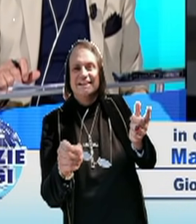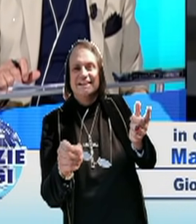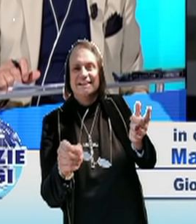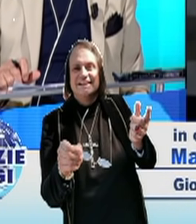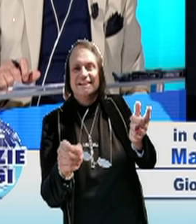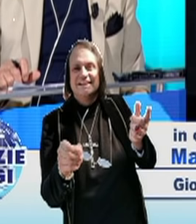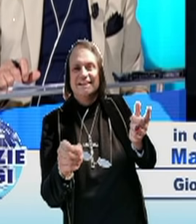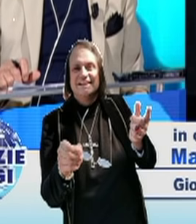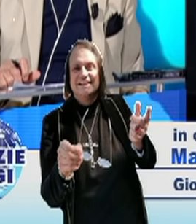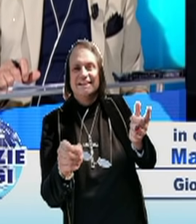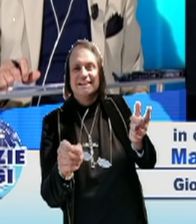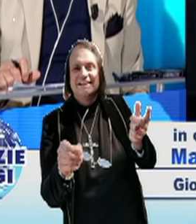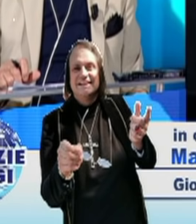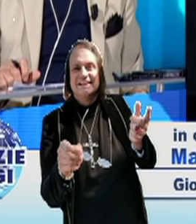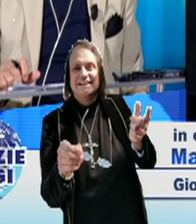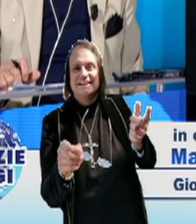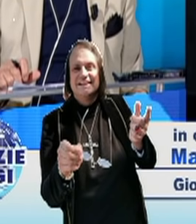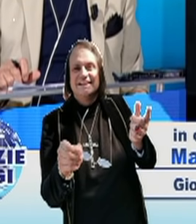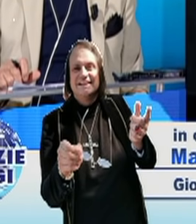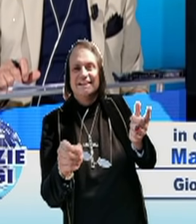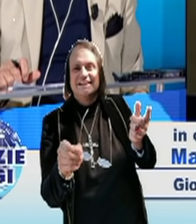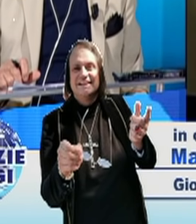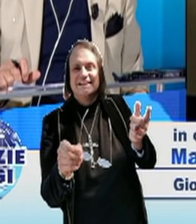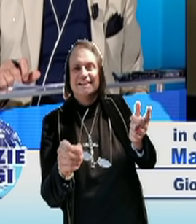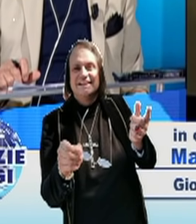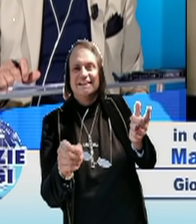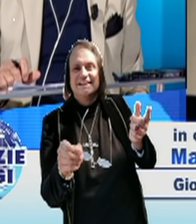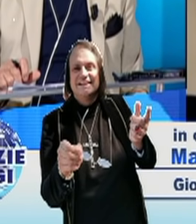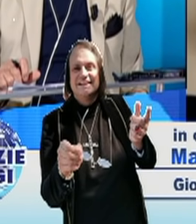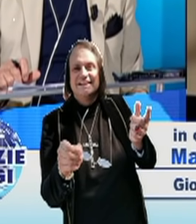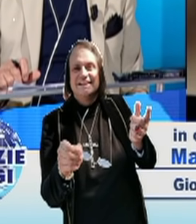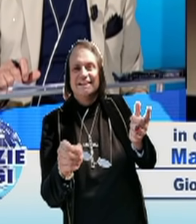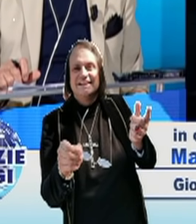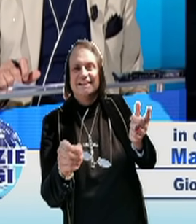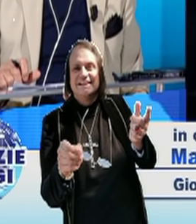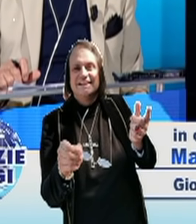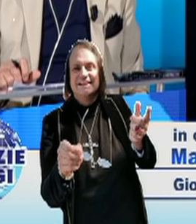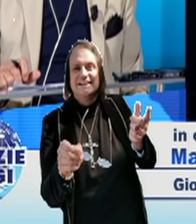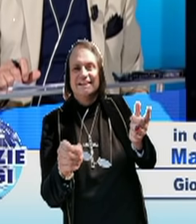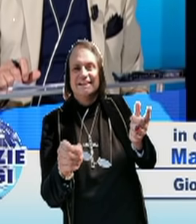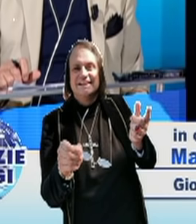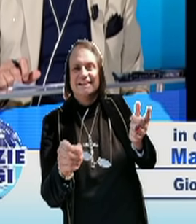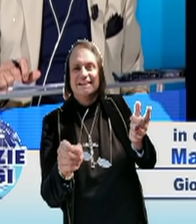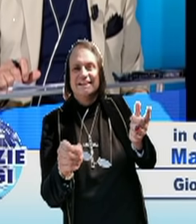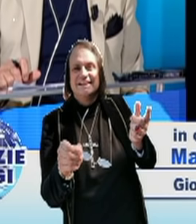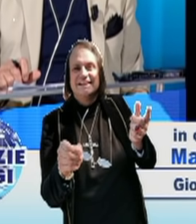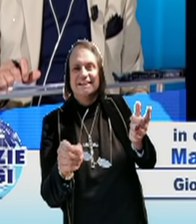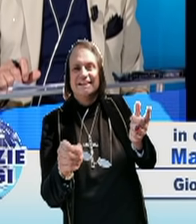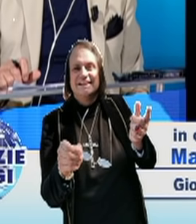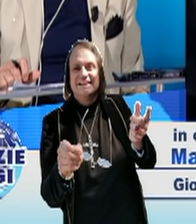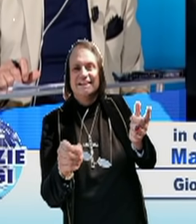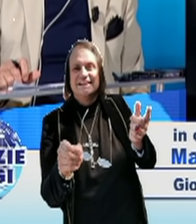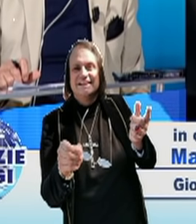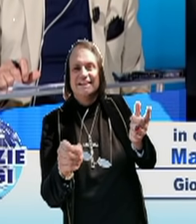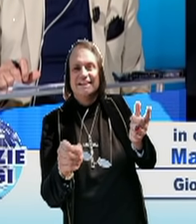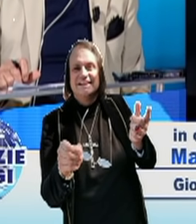una sua allieva riprende questo momento e guardando, è tutta una storia vera quello che vi racconto, e guardando